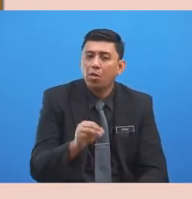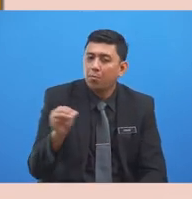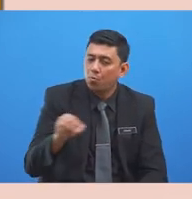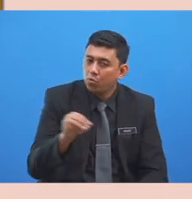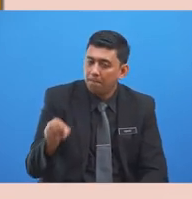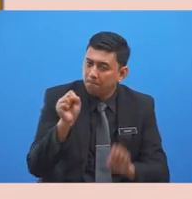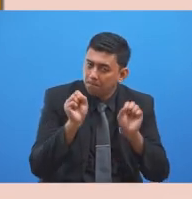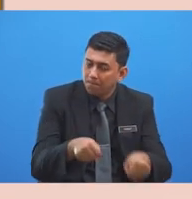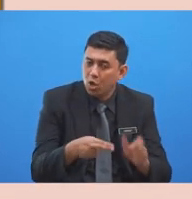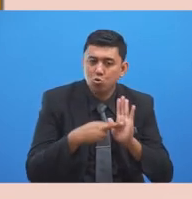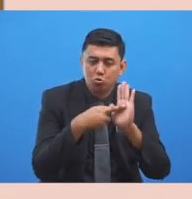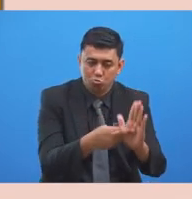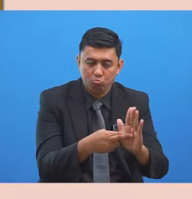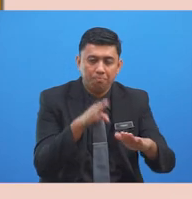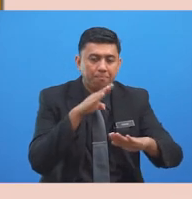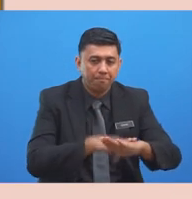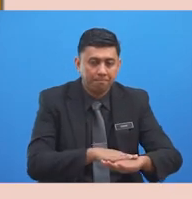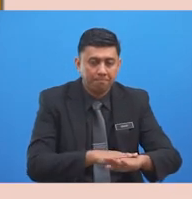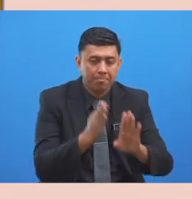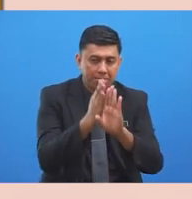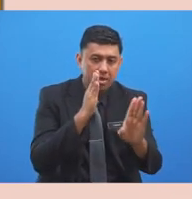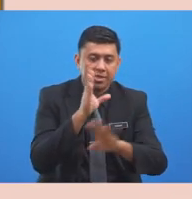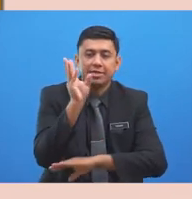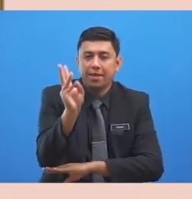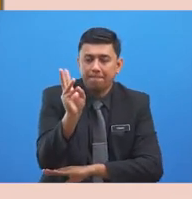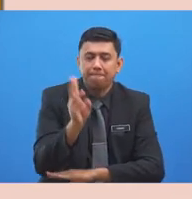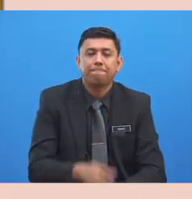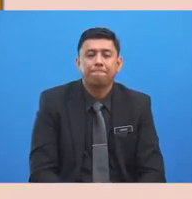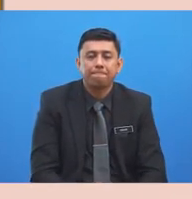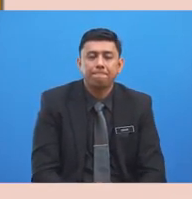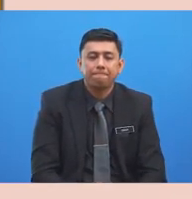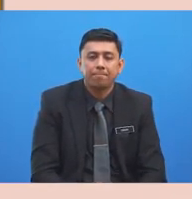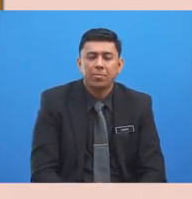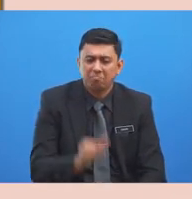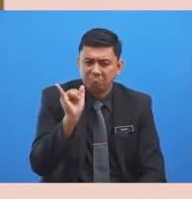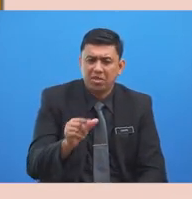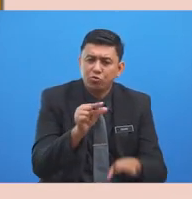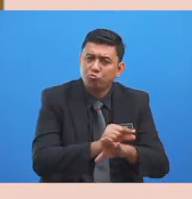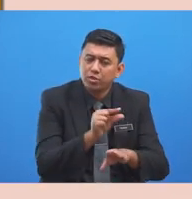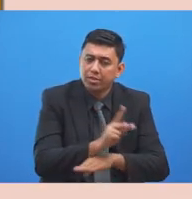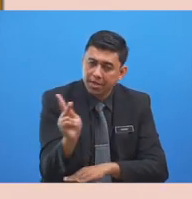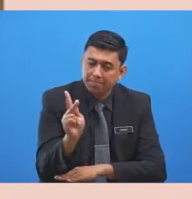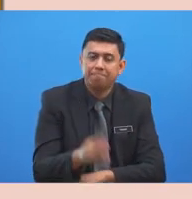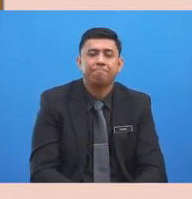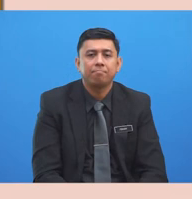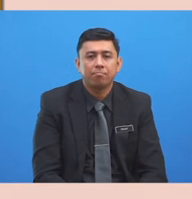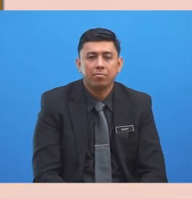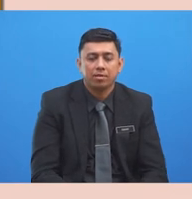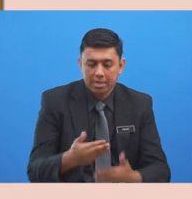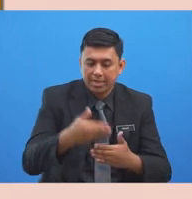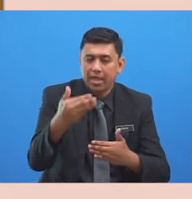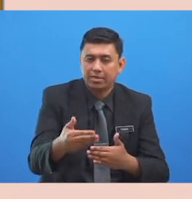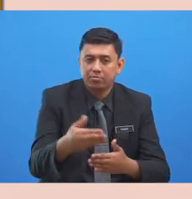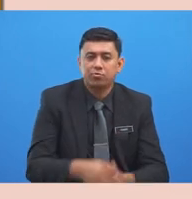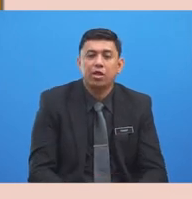Murid-murid boleh merujuk pada baris keenam. Sinteks yang digunakan ialah